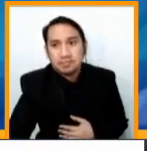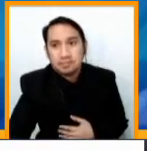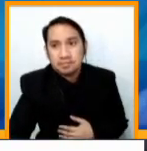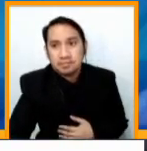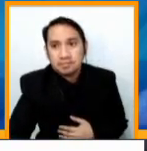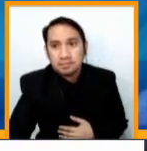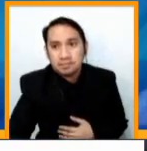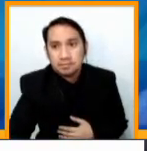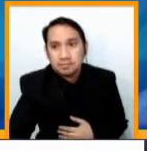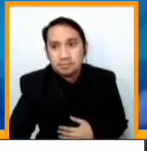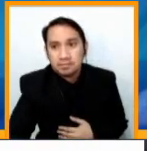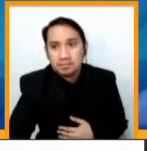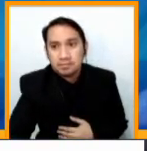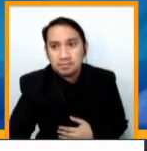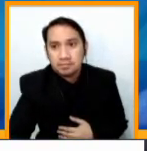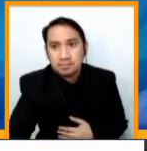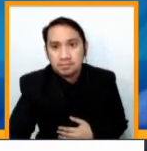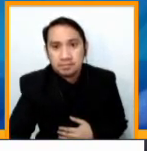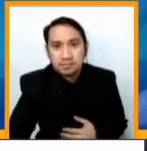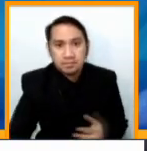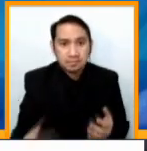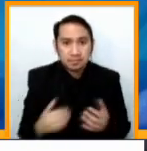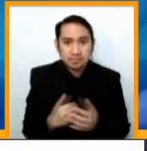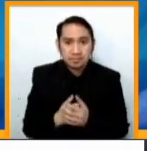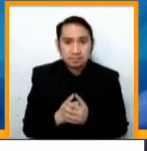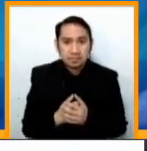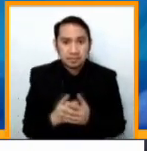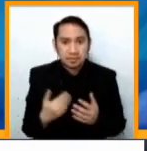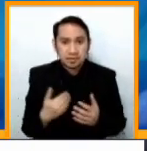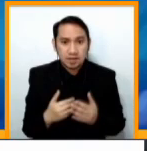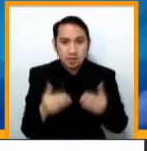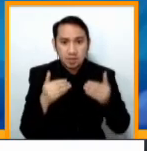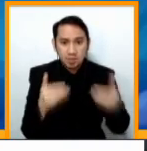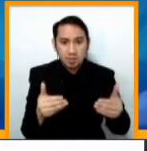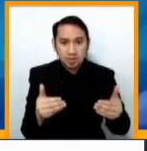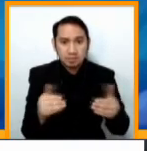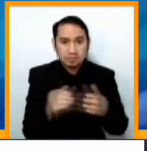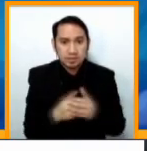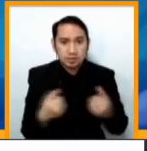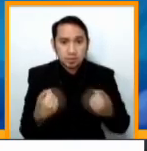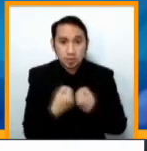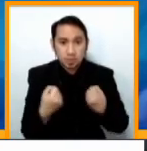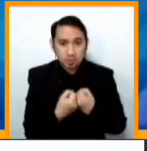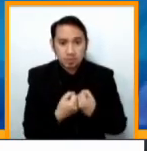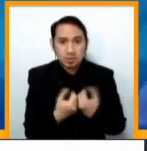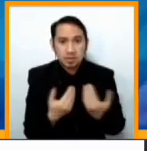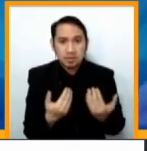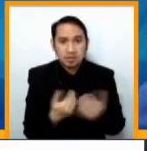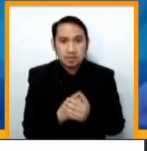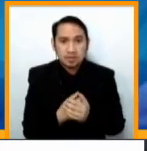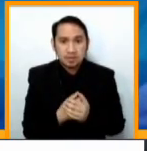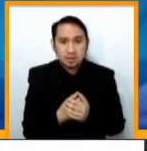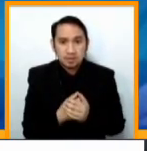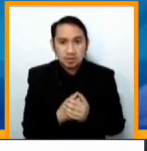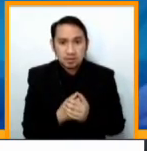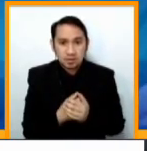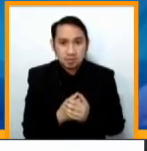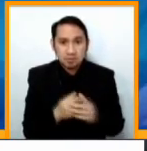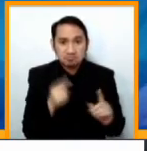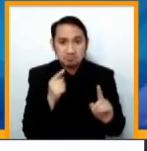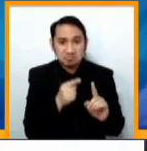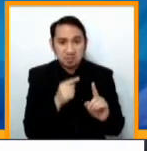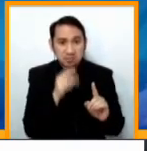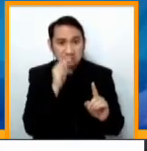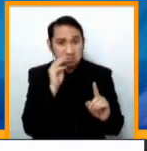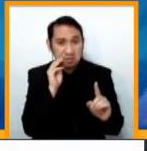situación. Aún así, pienso que es una leyenda. Pienso que esto no le va a afectar en nada. Y el sábado vamos a estar los dos